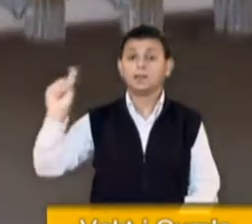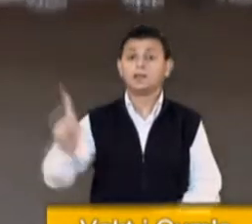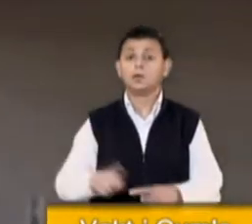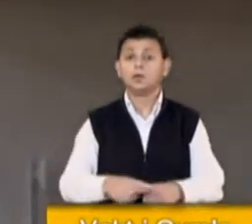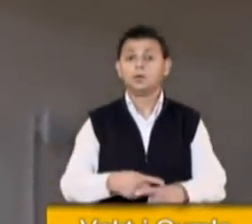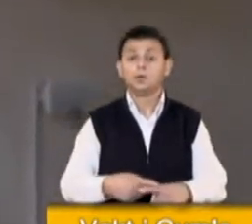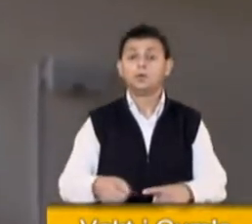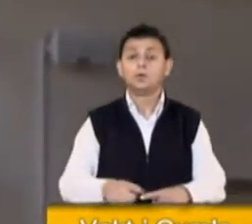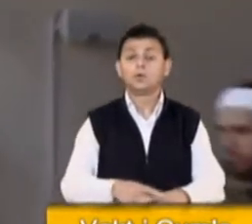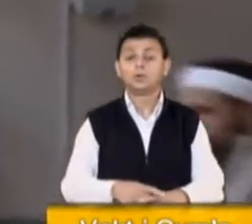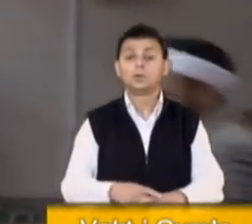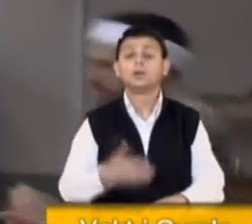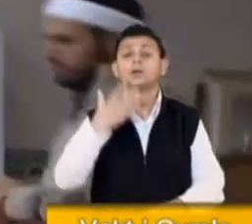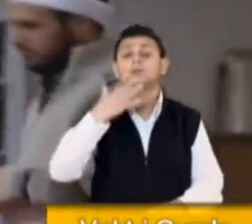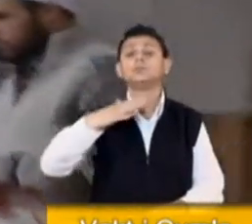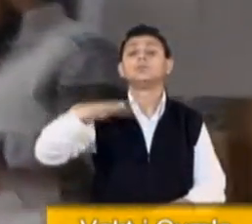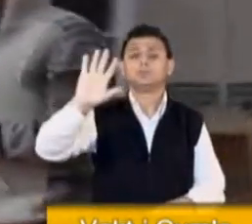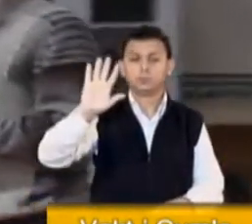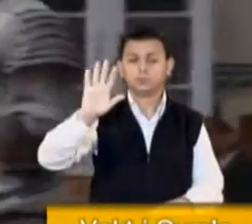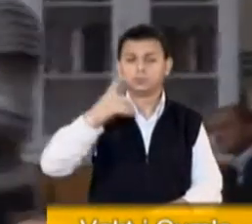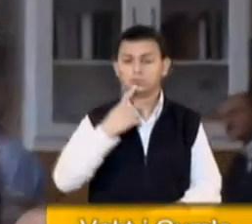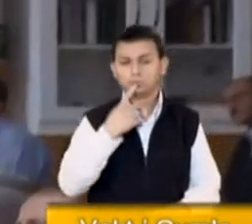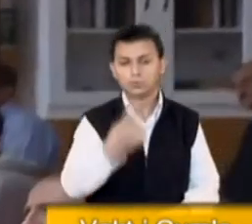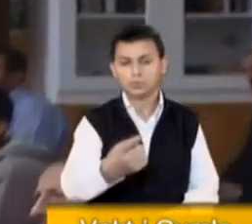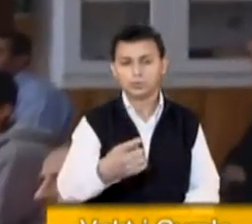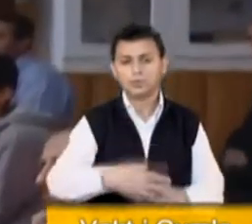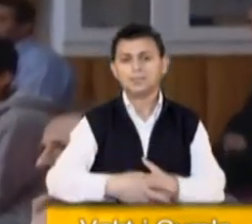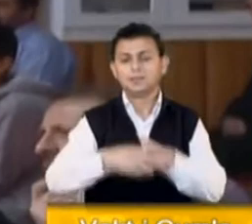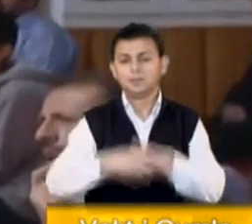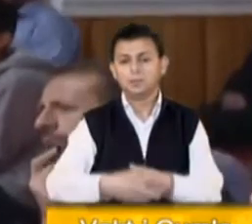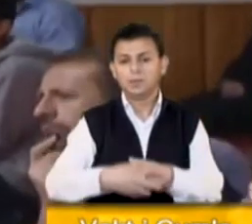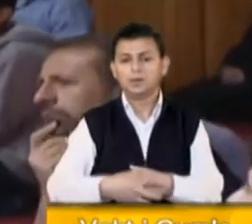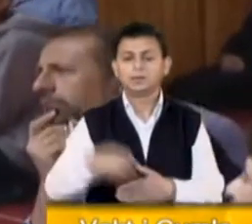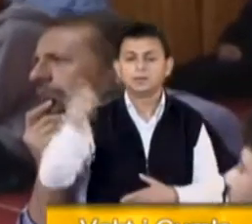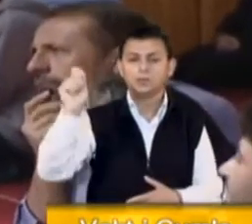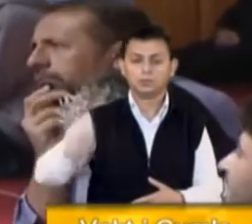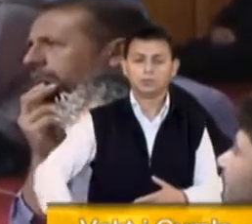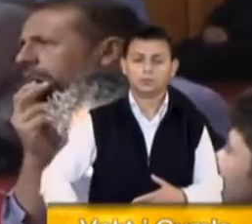için 10 kişilik bir kafile gelmişti. Efendimiz Aleyhisselatü Vesselam